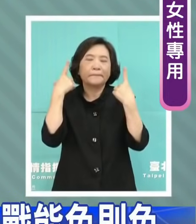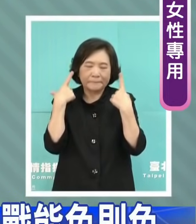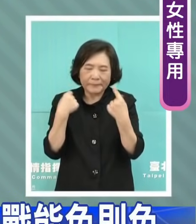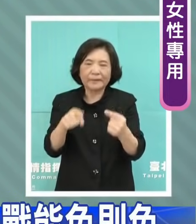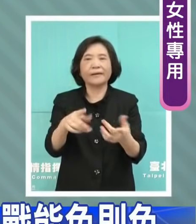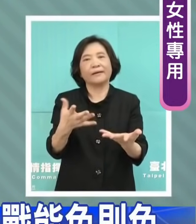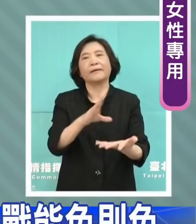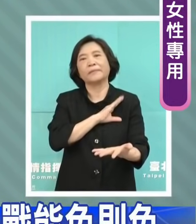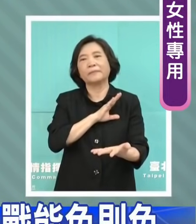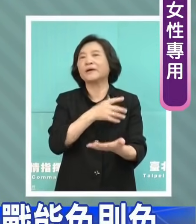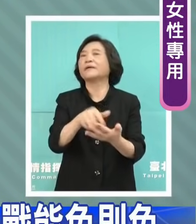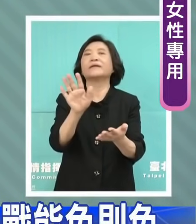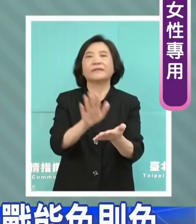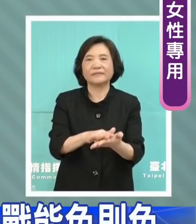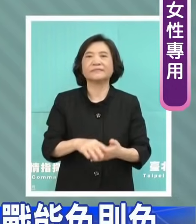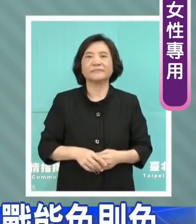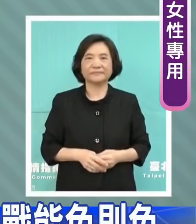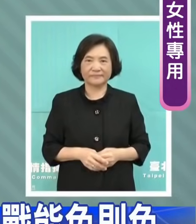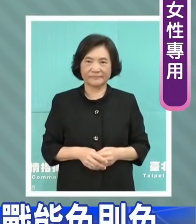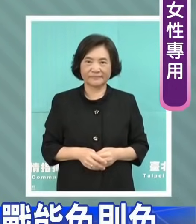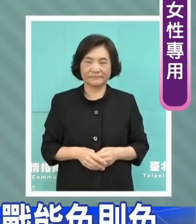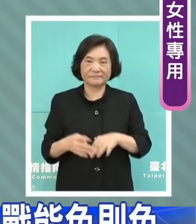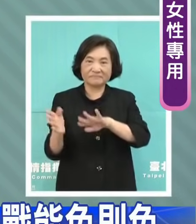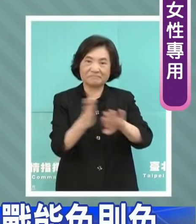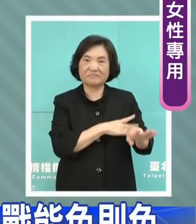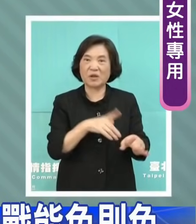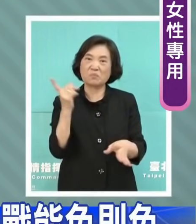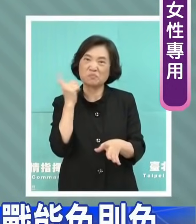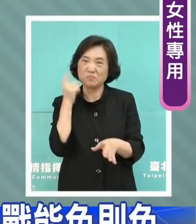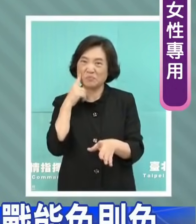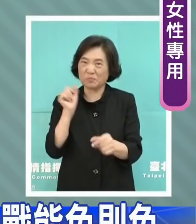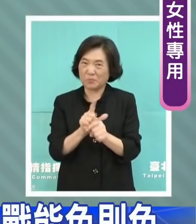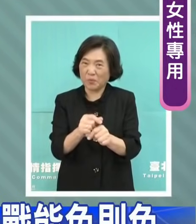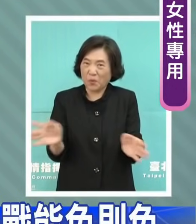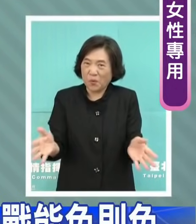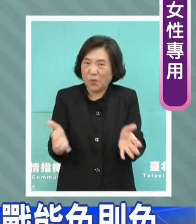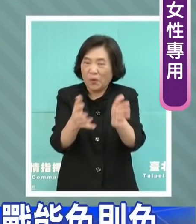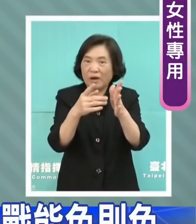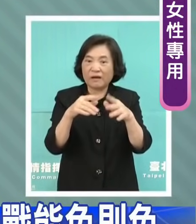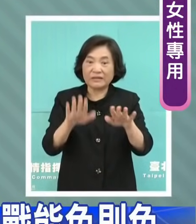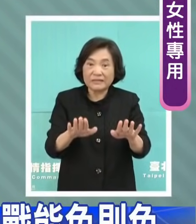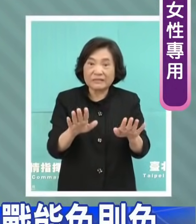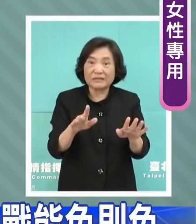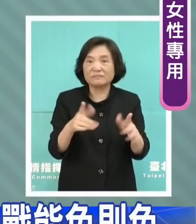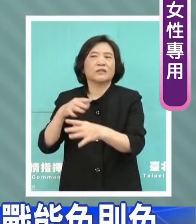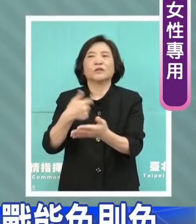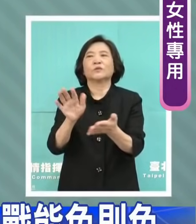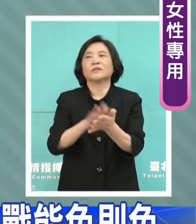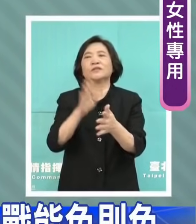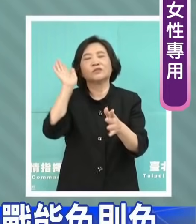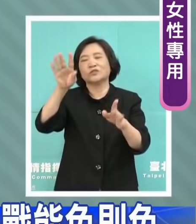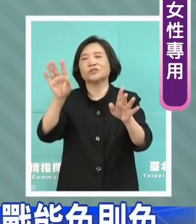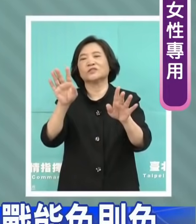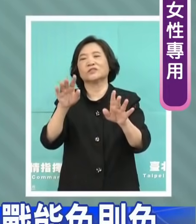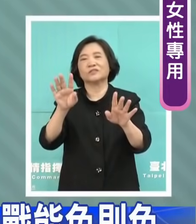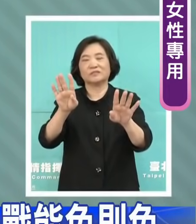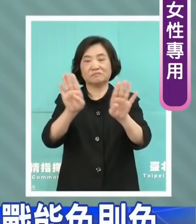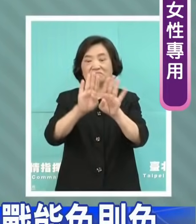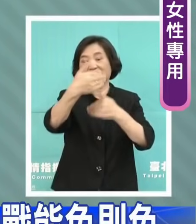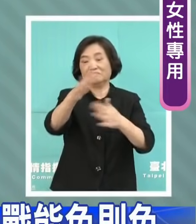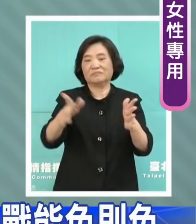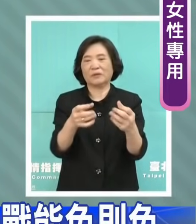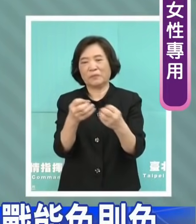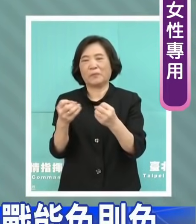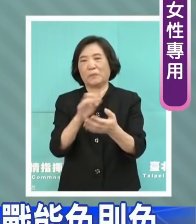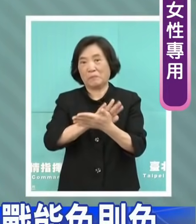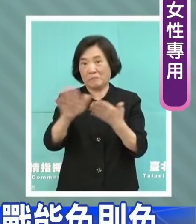算了。那至于说认知作战呢，这也不是现在才有，早就在打了。所以是这样的，面对问题是解决